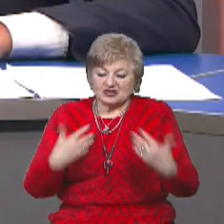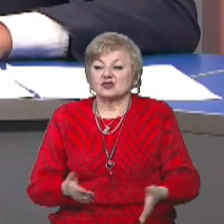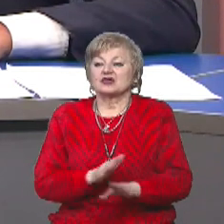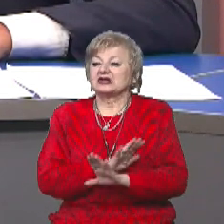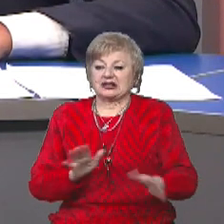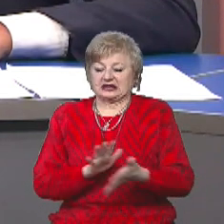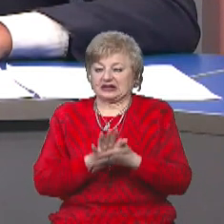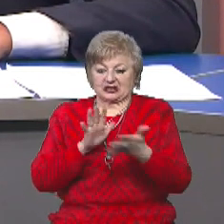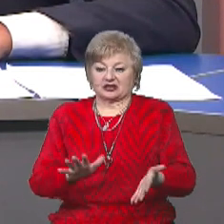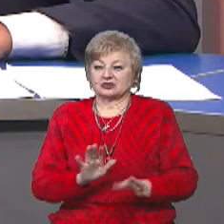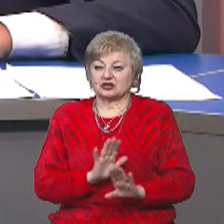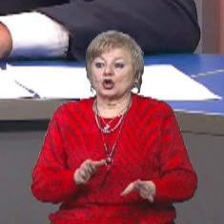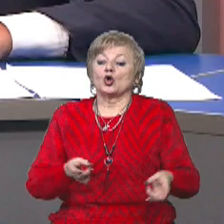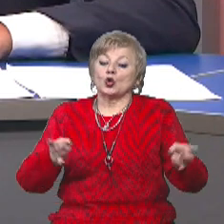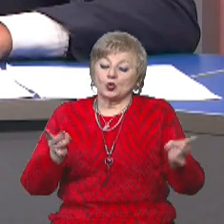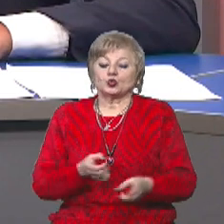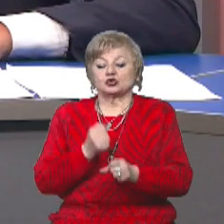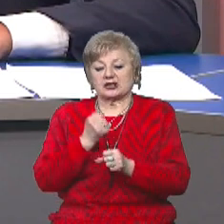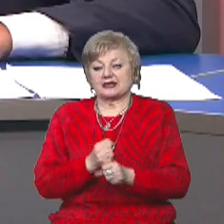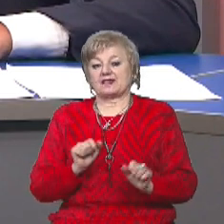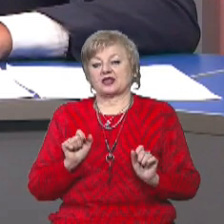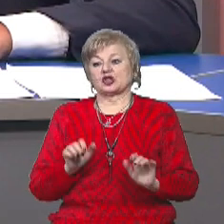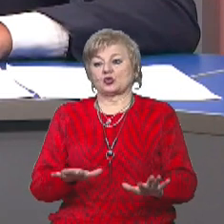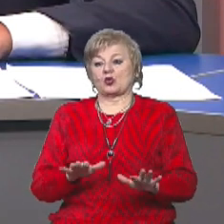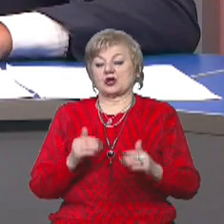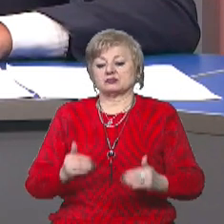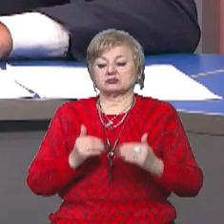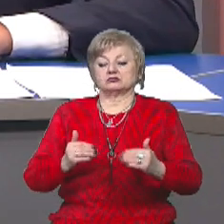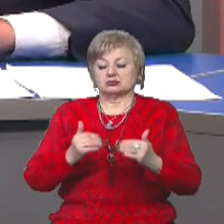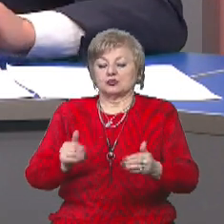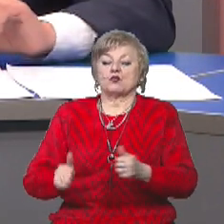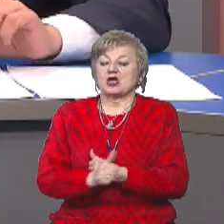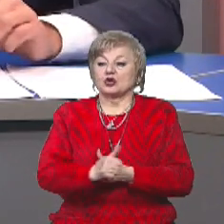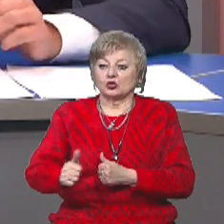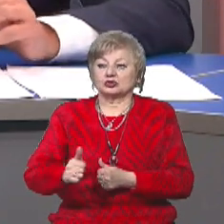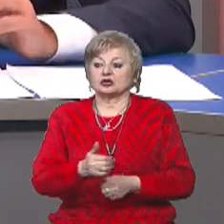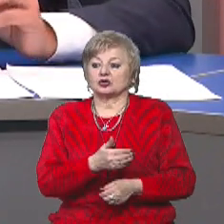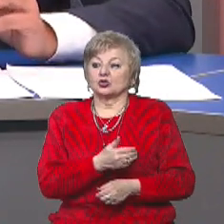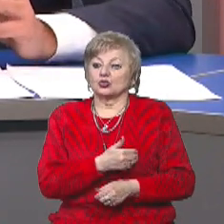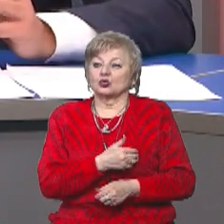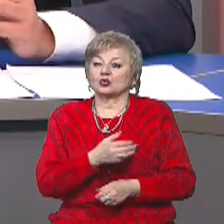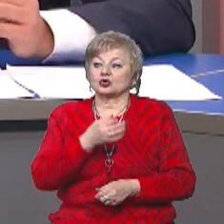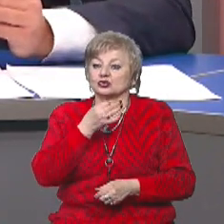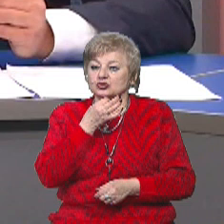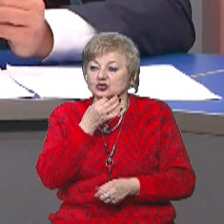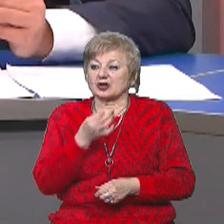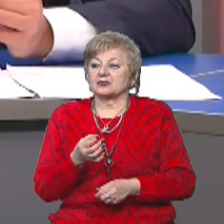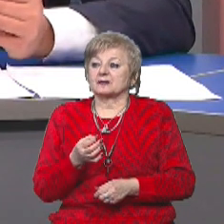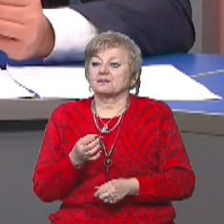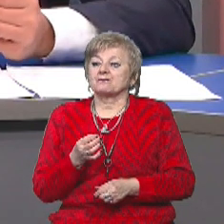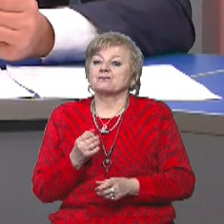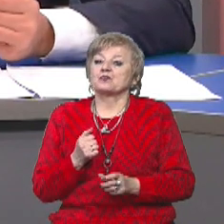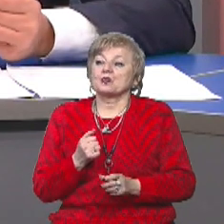Фейсбуці. Це треба, не треба робити. Треба робити справу і треба рухатися вперед. Більше того, хочу секундочку, чи вже часу немає,